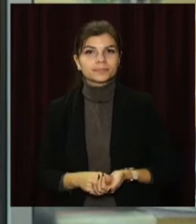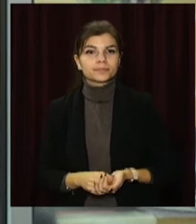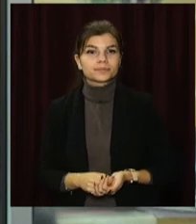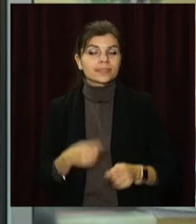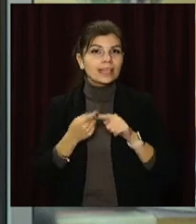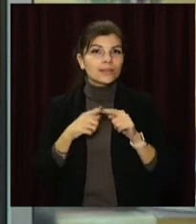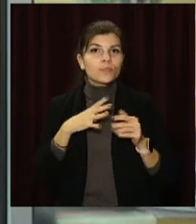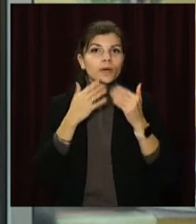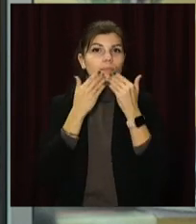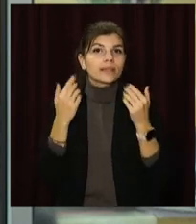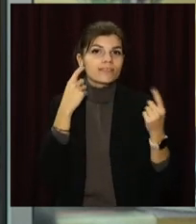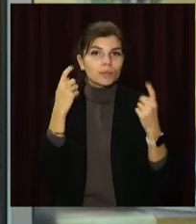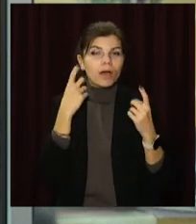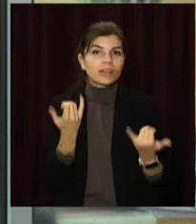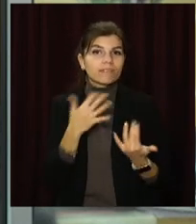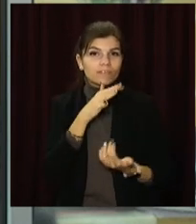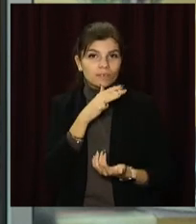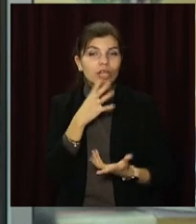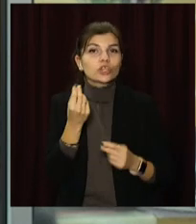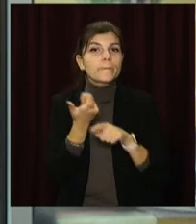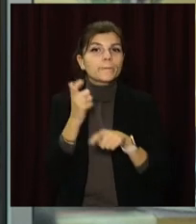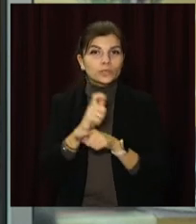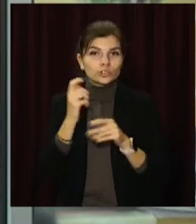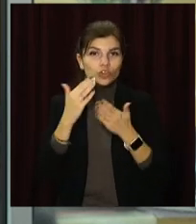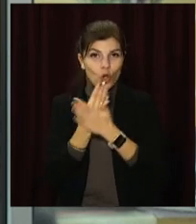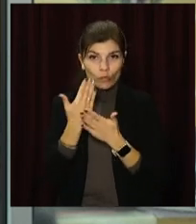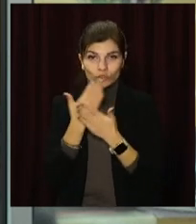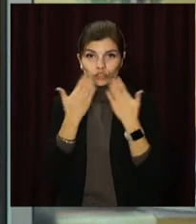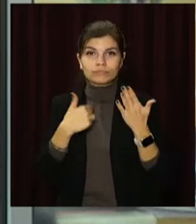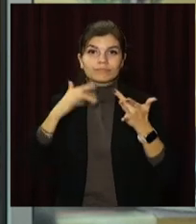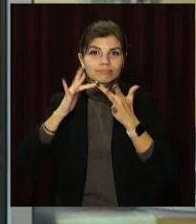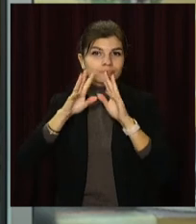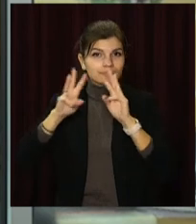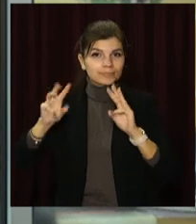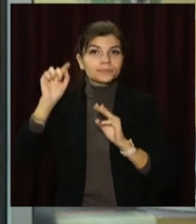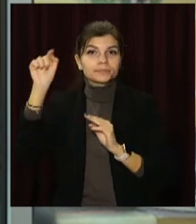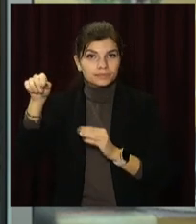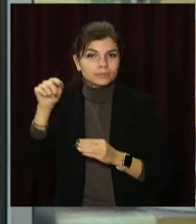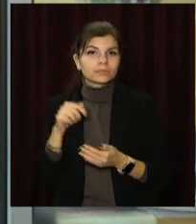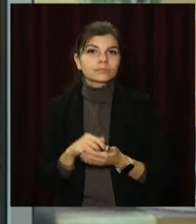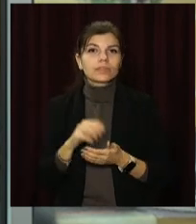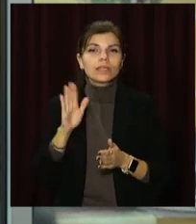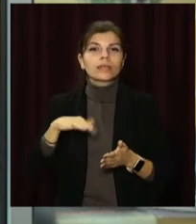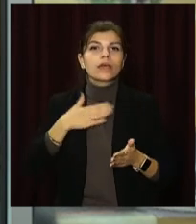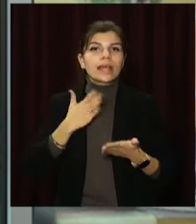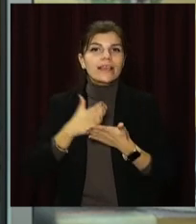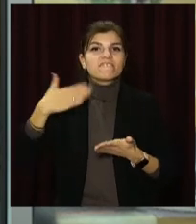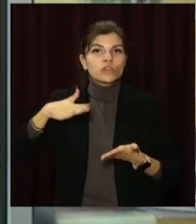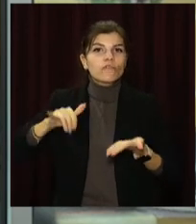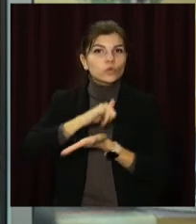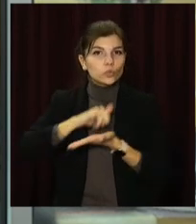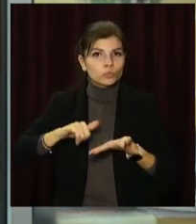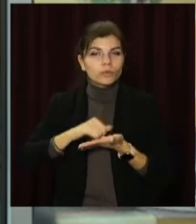І це була остання інформація на цю годину. Ще більше новин читайте на нашому сайті opentv.media та на сторінках у